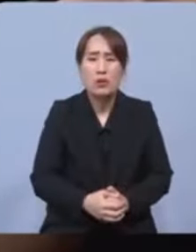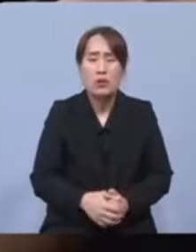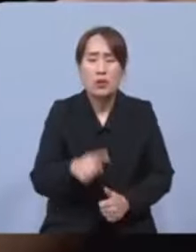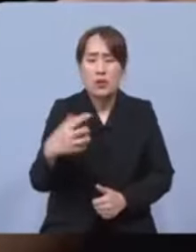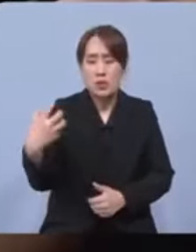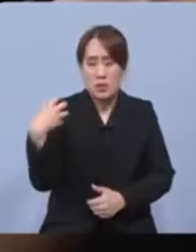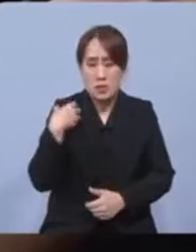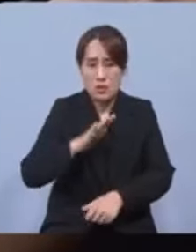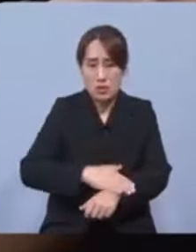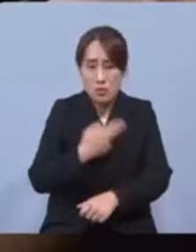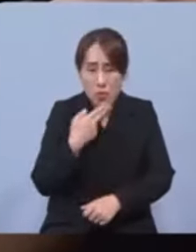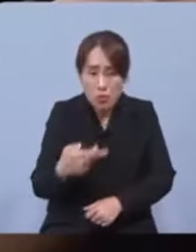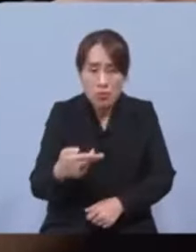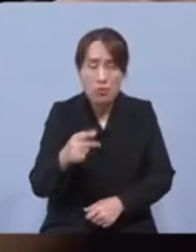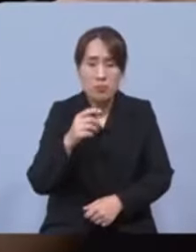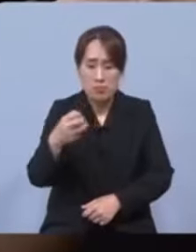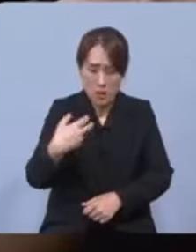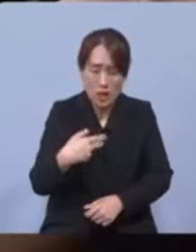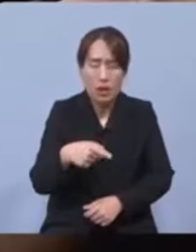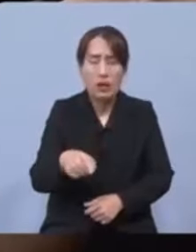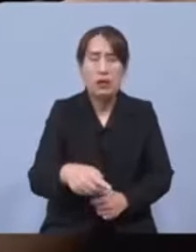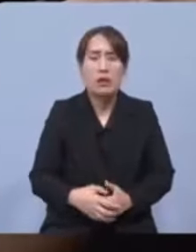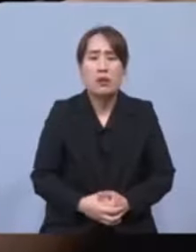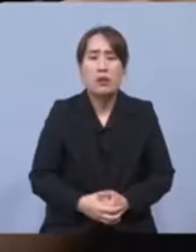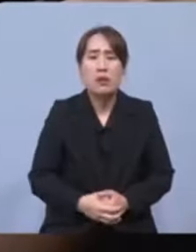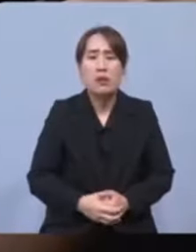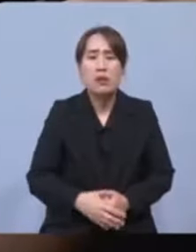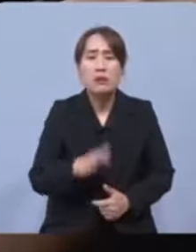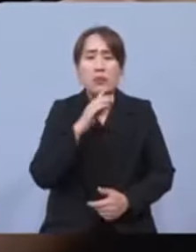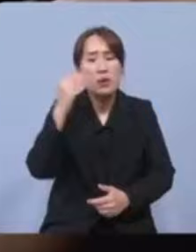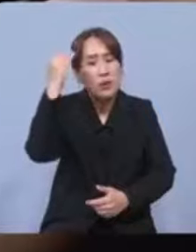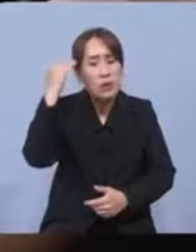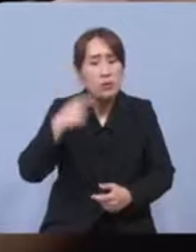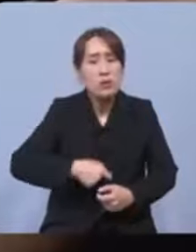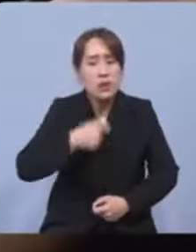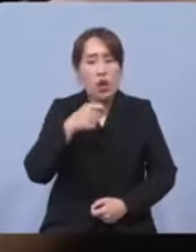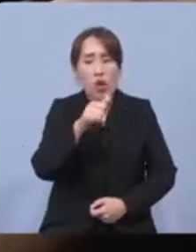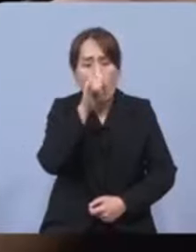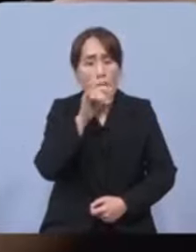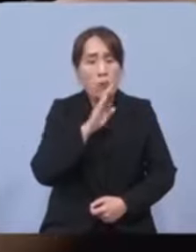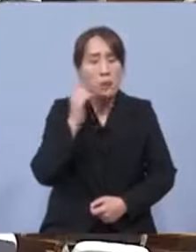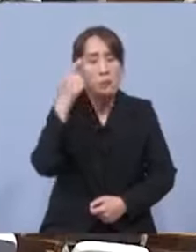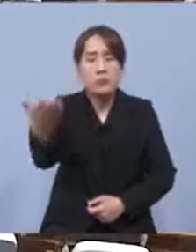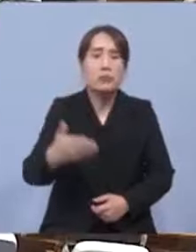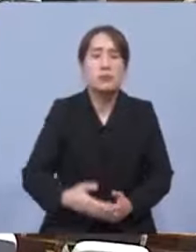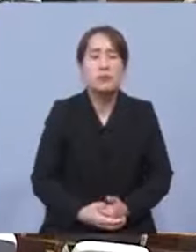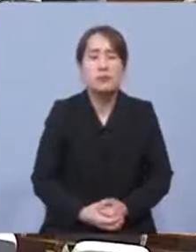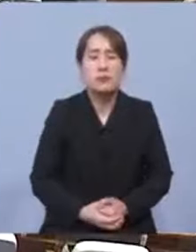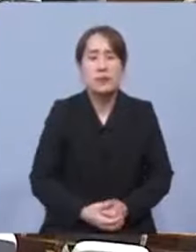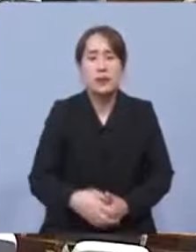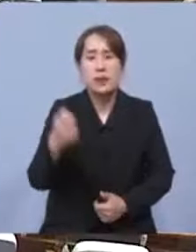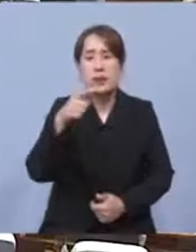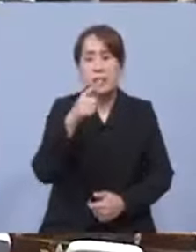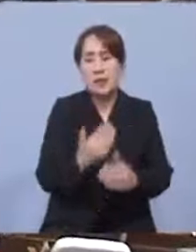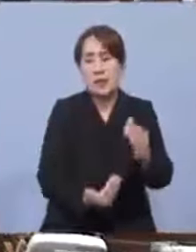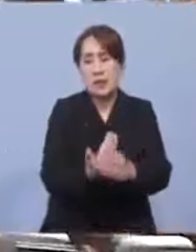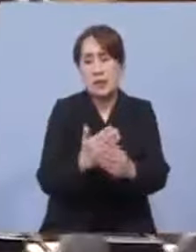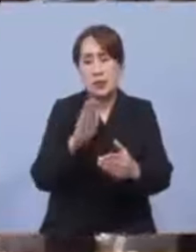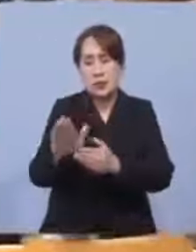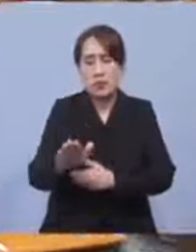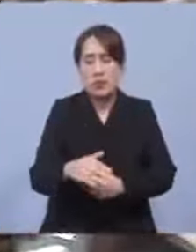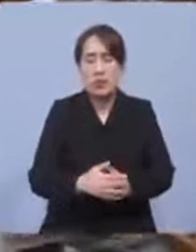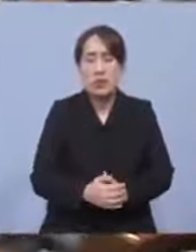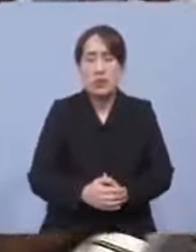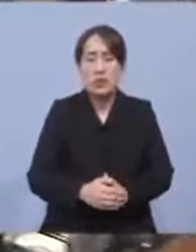책임도 없다고 얘기한다면 과연 대하는게 정인에 있는 걸까요 한편이 사건 이후